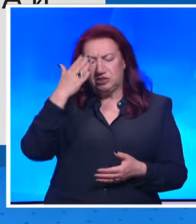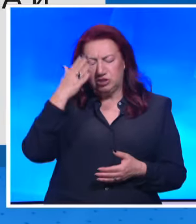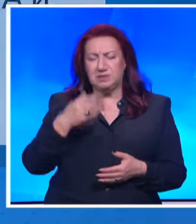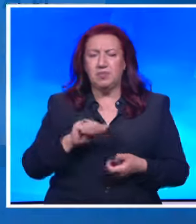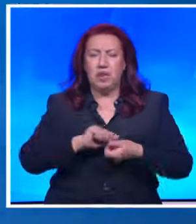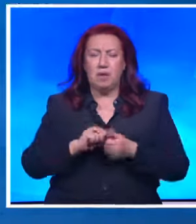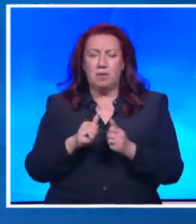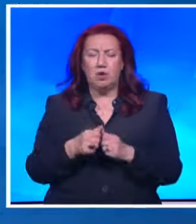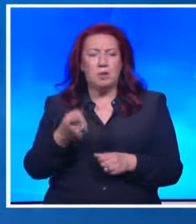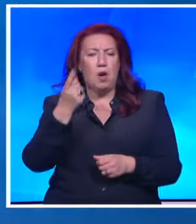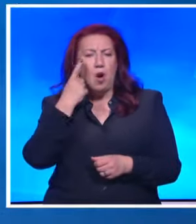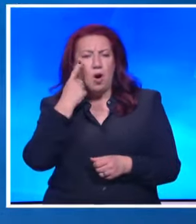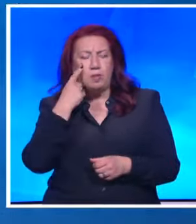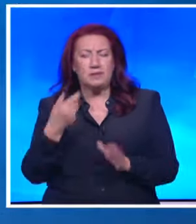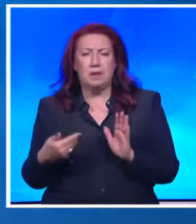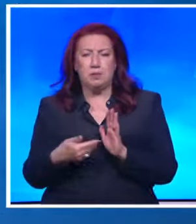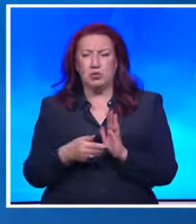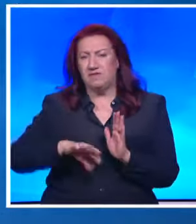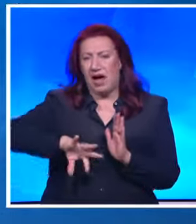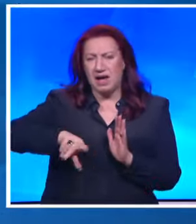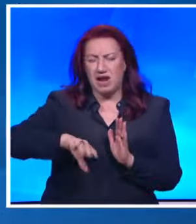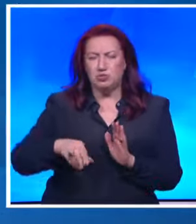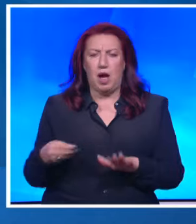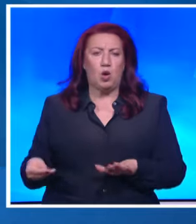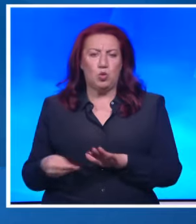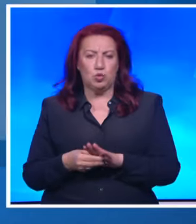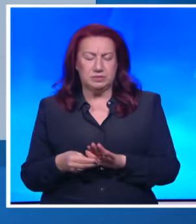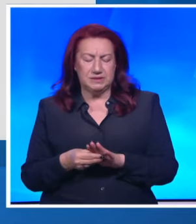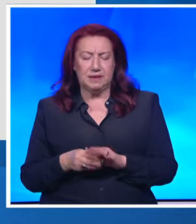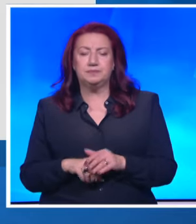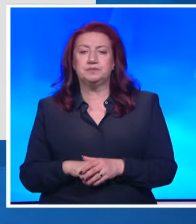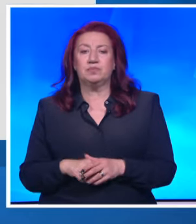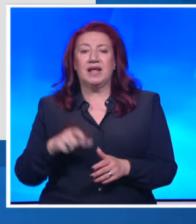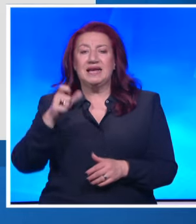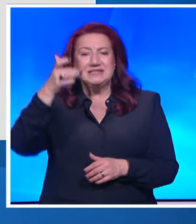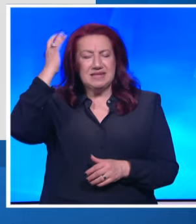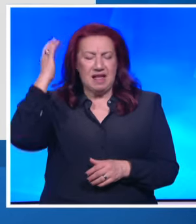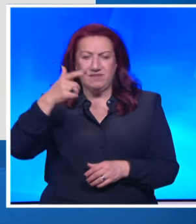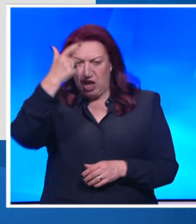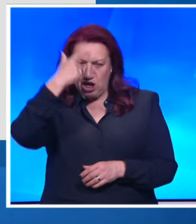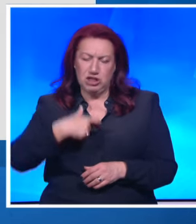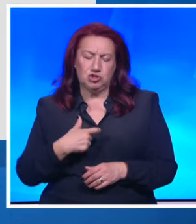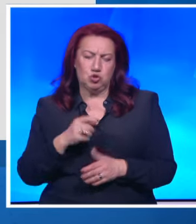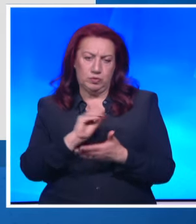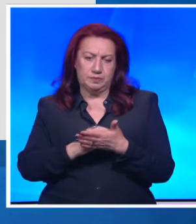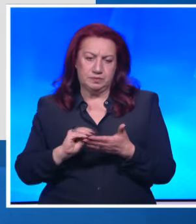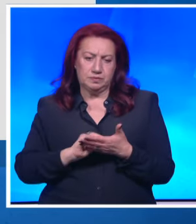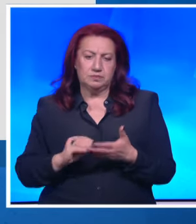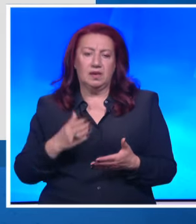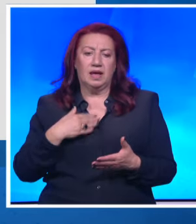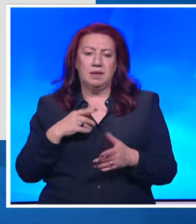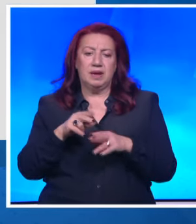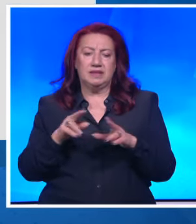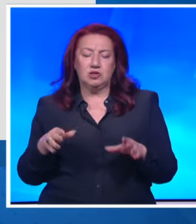корупция. Лидерът на Има такъв народ Слави Трифонов се обърна към избирателите си лично. Има такъв народ, има 6% от